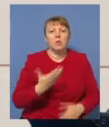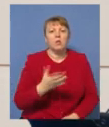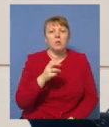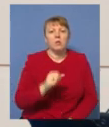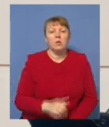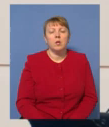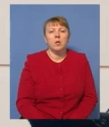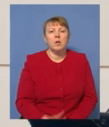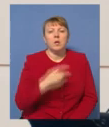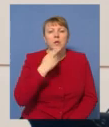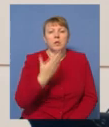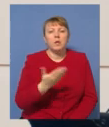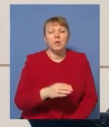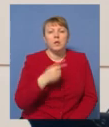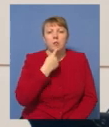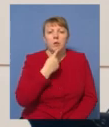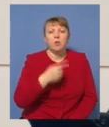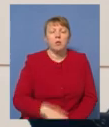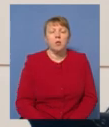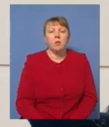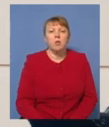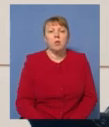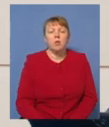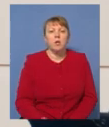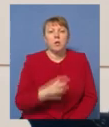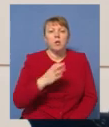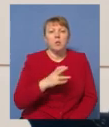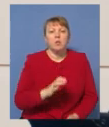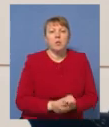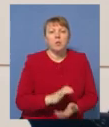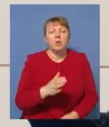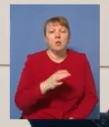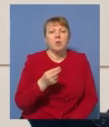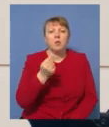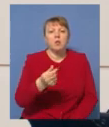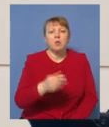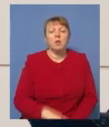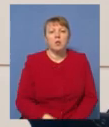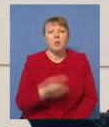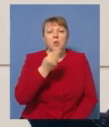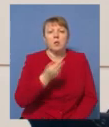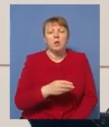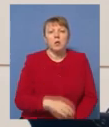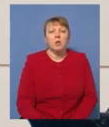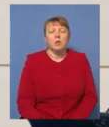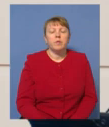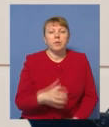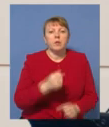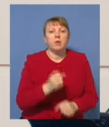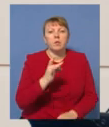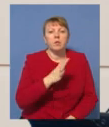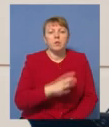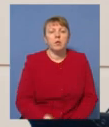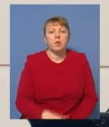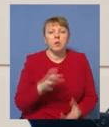сделки на привлекательных или сомнительных условиях. При бесконтактных оплатах установить расходный лимит на карте или ограничить размер